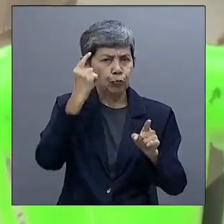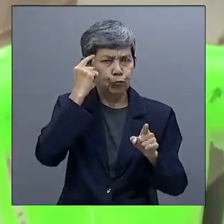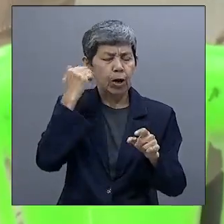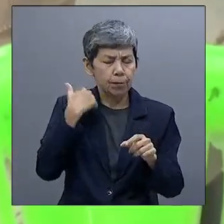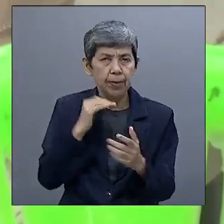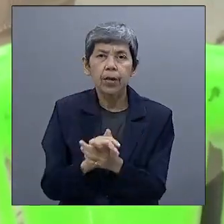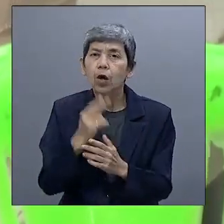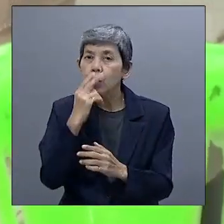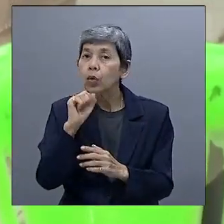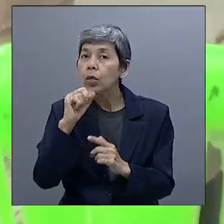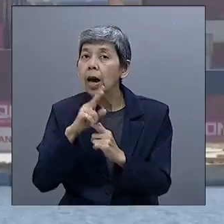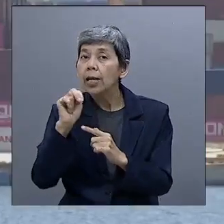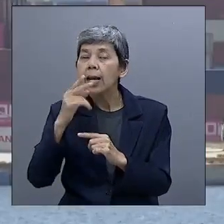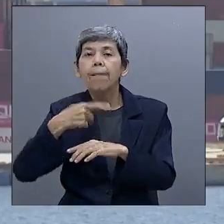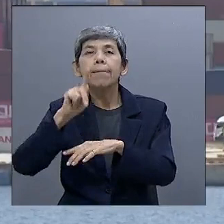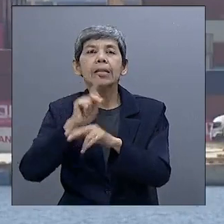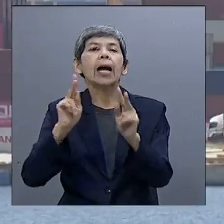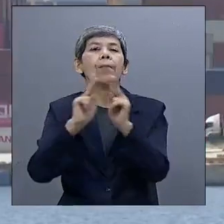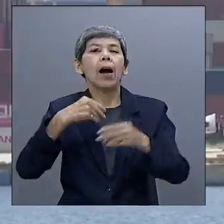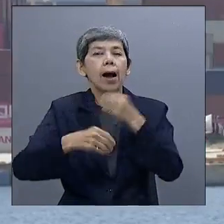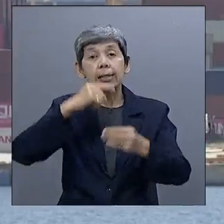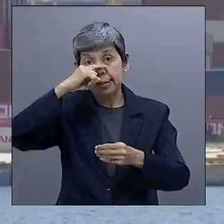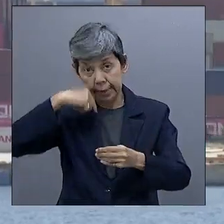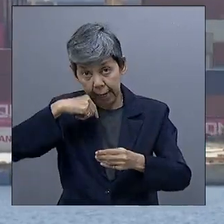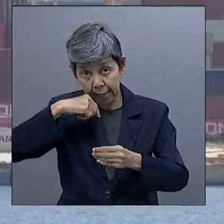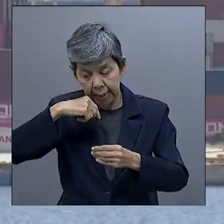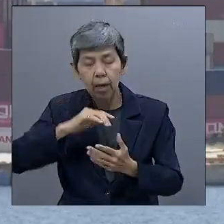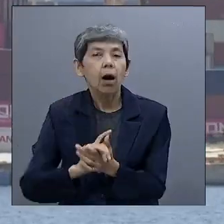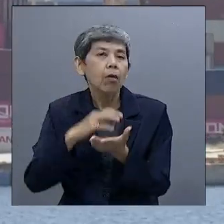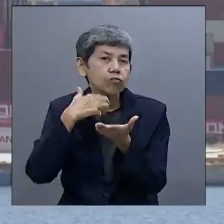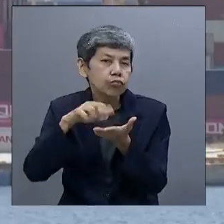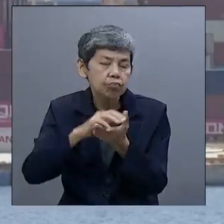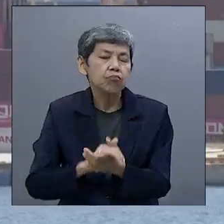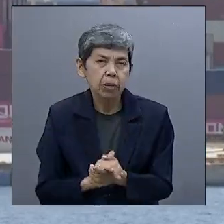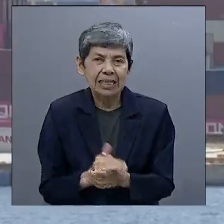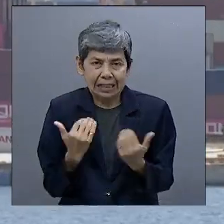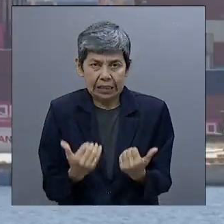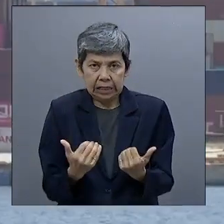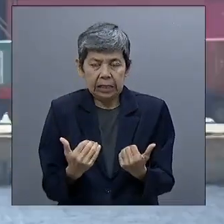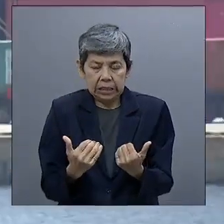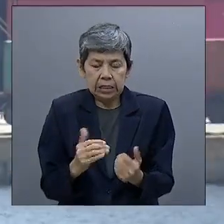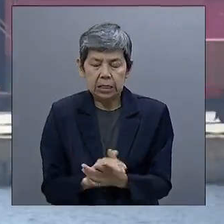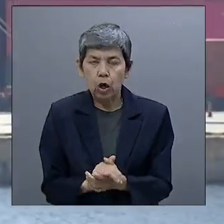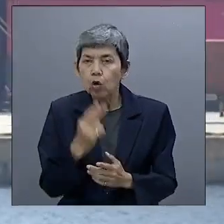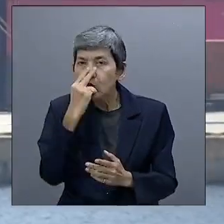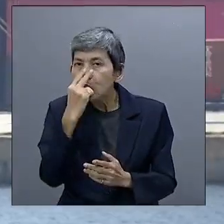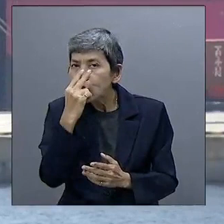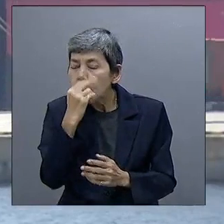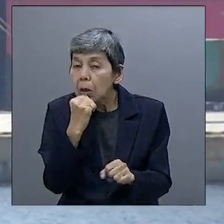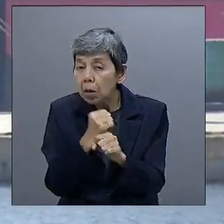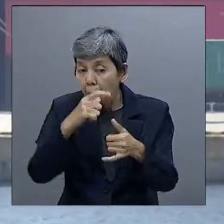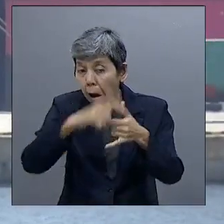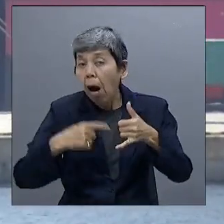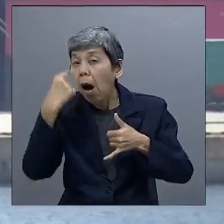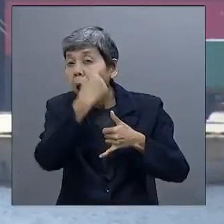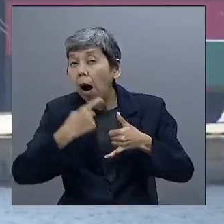างนายสนั่นอังอุบลกุลประธานกรรมการหอการค้าไทยและสภาหอการค้าแห่งประเทศไทยบอกว่าหลังจากนี้นะคะก็จะติดตามว่าจะมีบุคคล